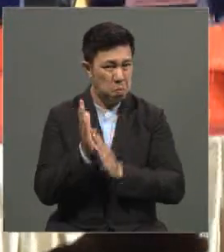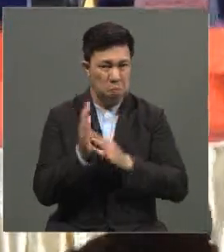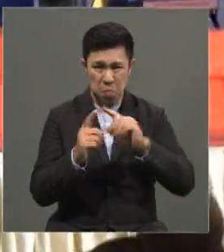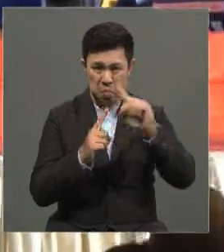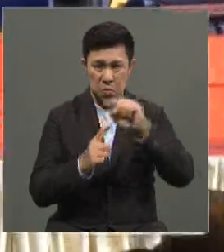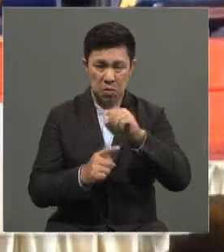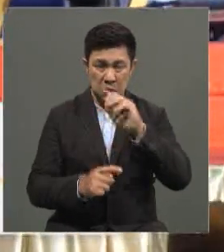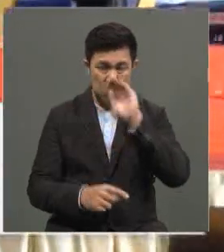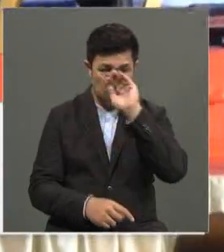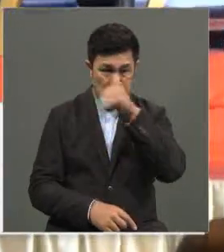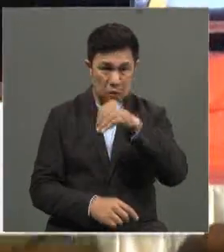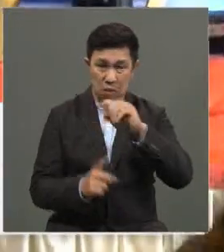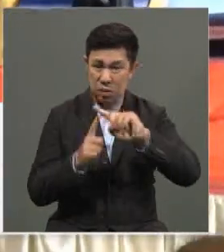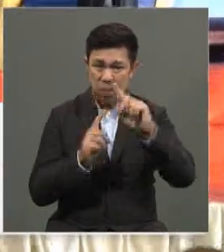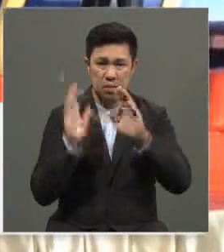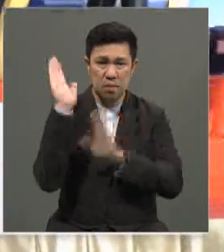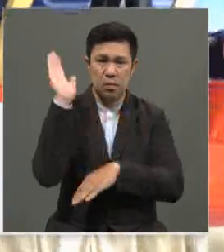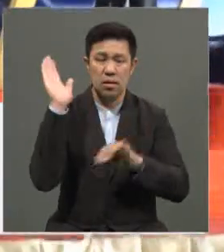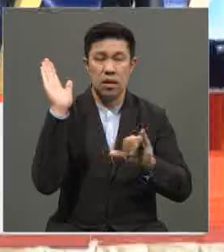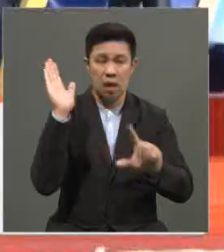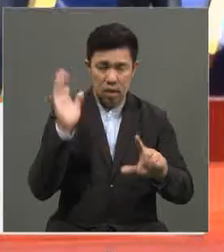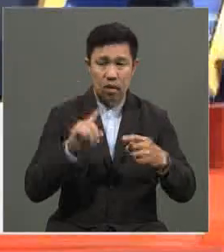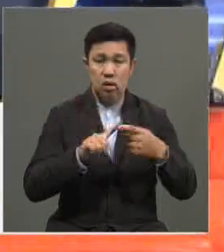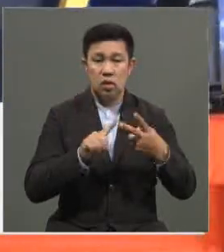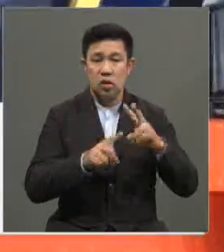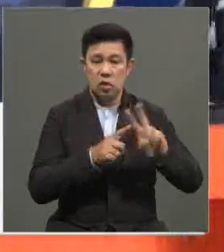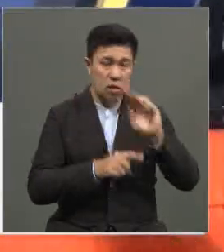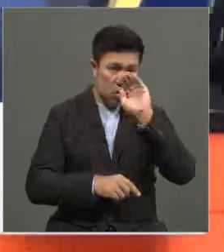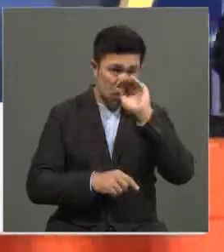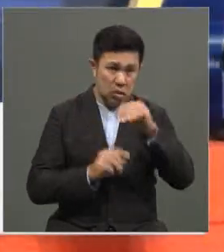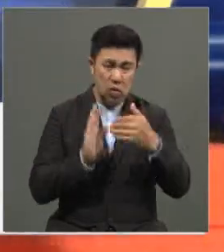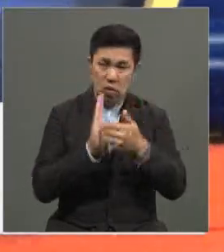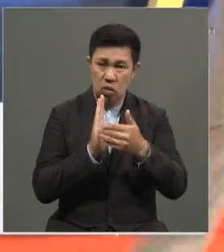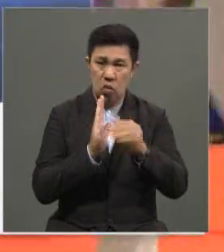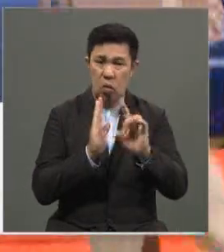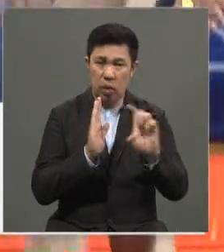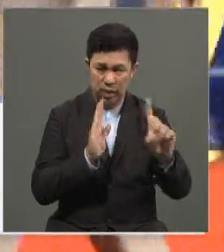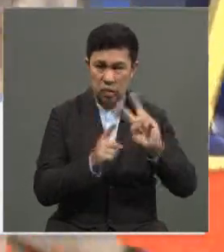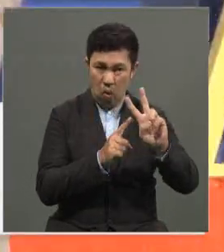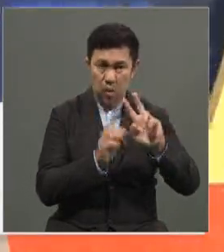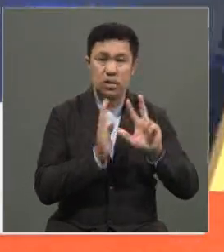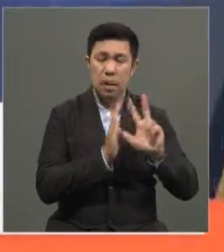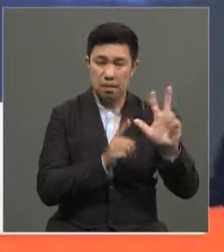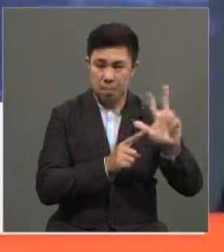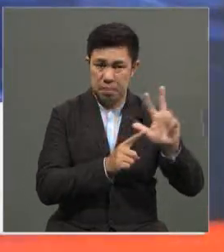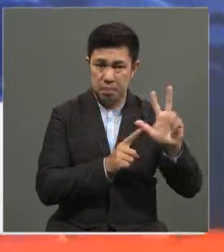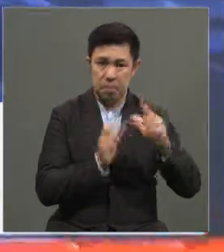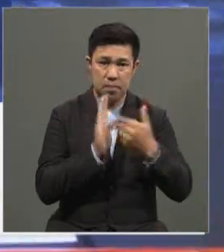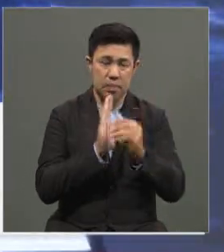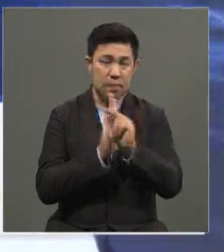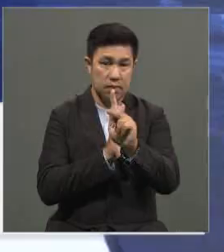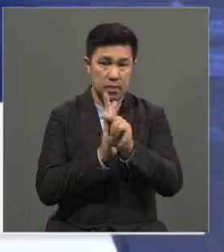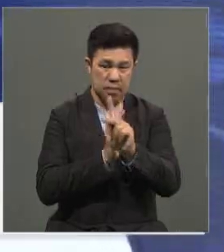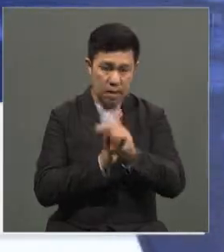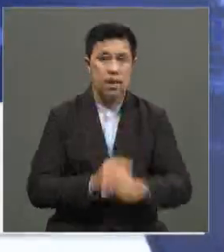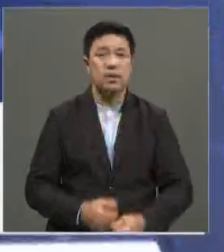ศบาลนครยะลาจังหวัดยะลารางวัลที่2เทศบาลเมืองร้อยเอ็ดจังหวัดร้อยเอ็ดรางวัลที่3เทศบาลเมืองกาฬสินธุ์จังหวัดกาฬ